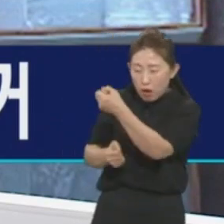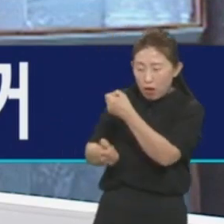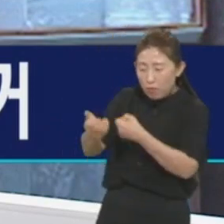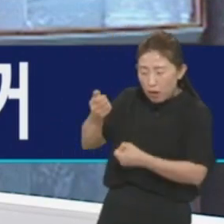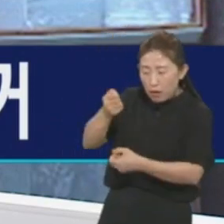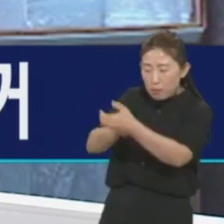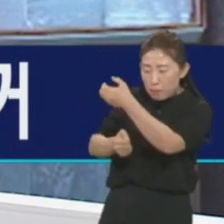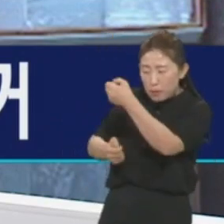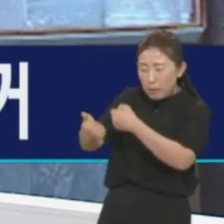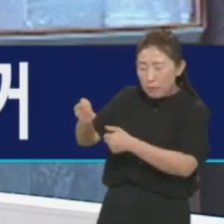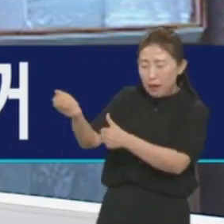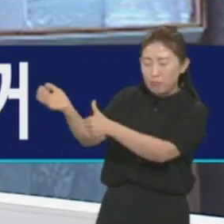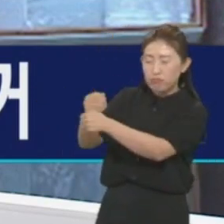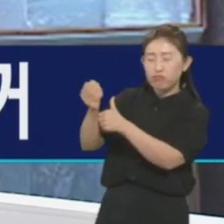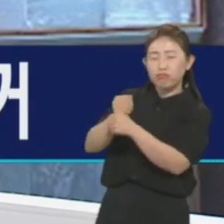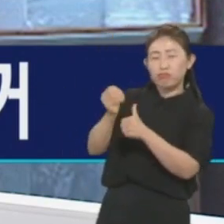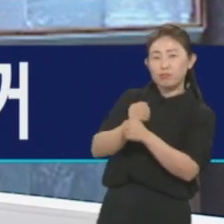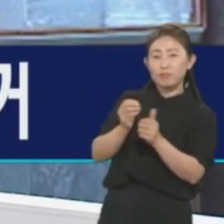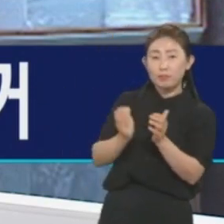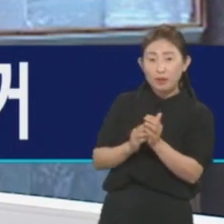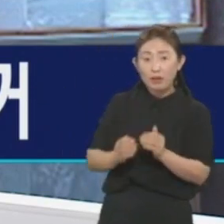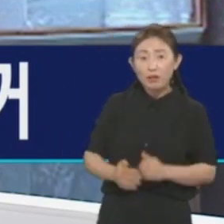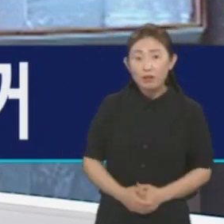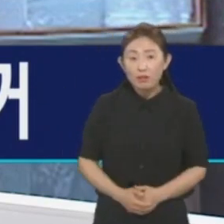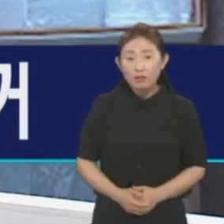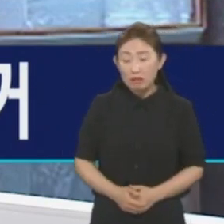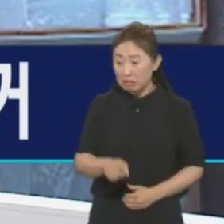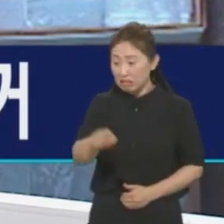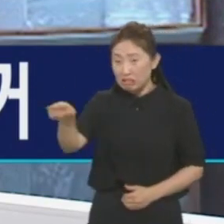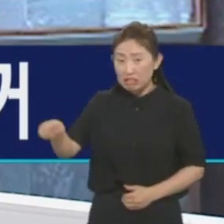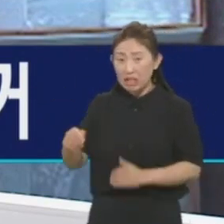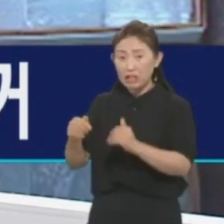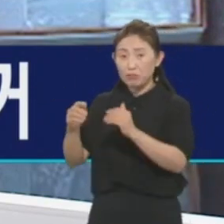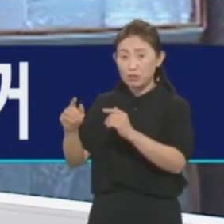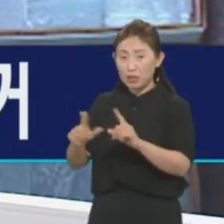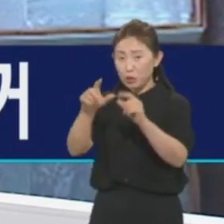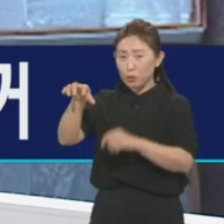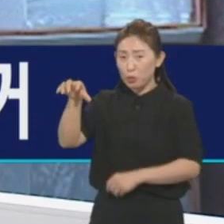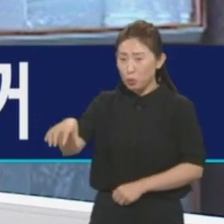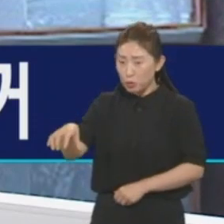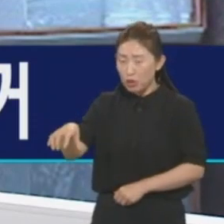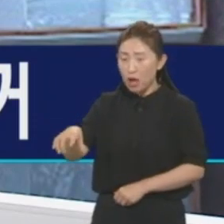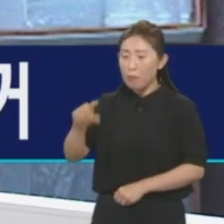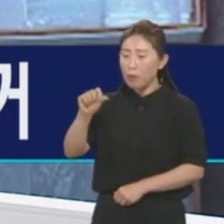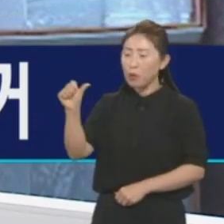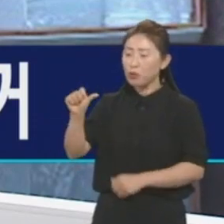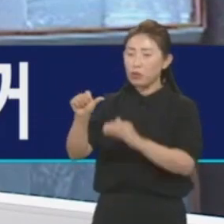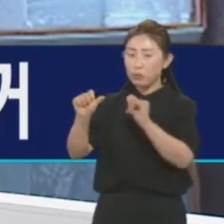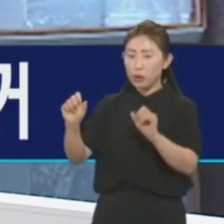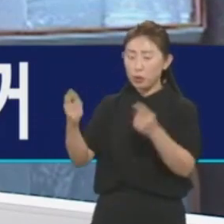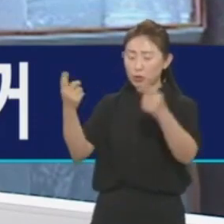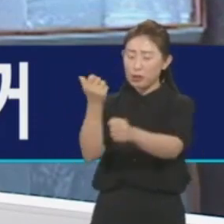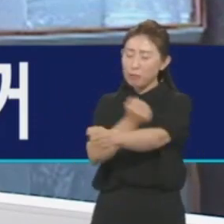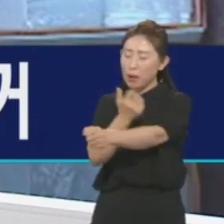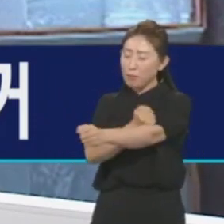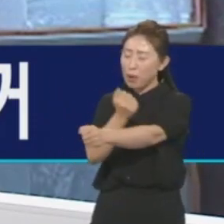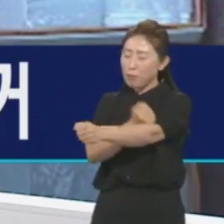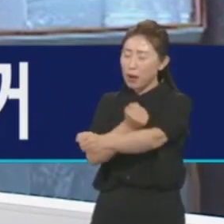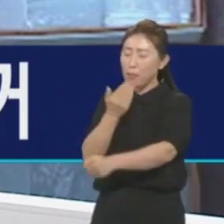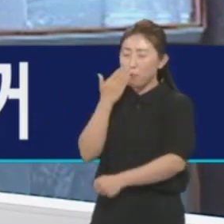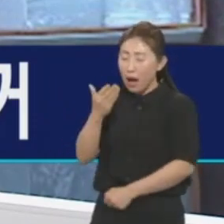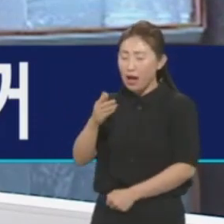마약 상선들이 줄줄이 검거됐습니다 상선들의 주거지에서는 15,000명이 동시에 투약할 수 있는